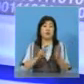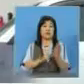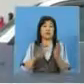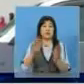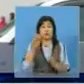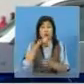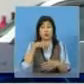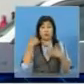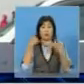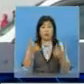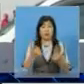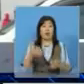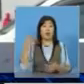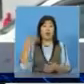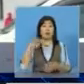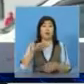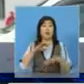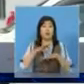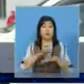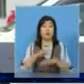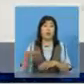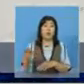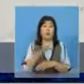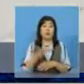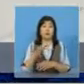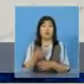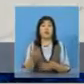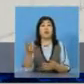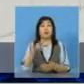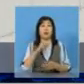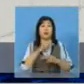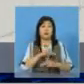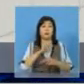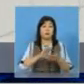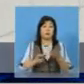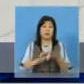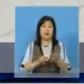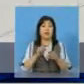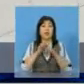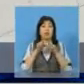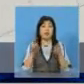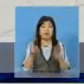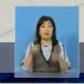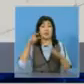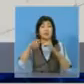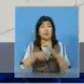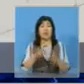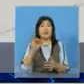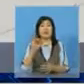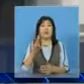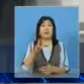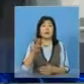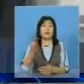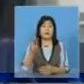Ел ауқымындағы шараның Ақтөбеде өту себебі өңірдегі үш жазушының еңбектерін терең зерттеп насихаттау. Олар Ізтай Мамбетов,